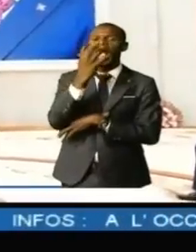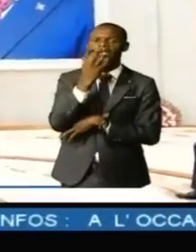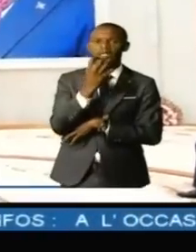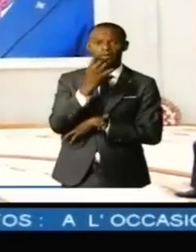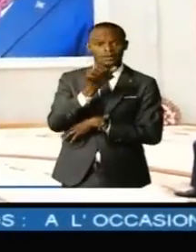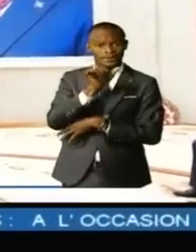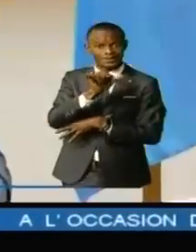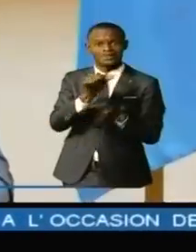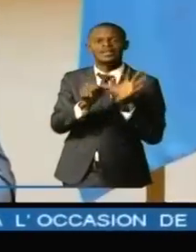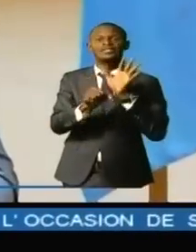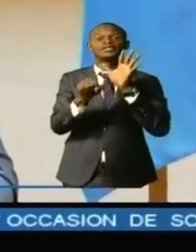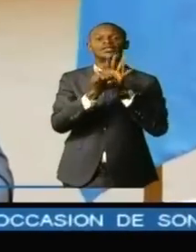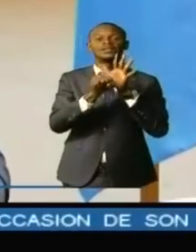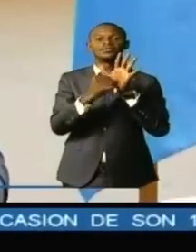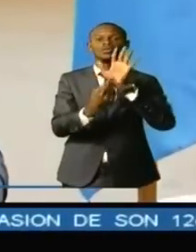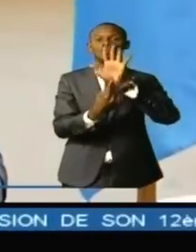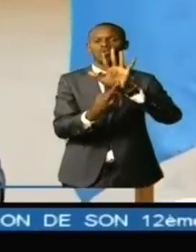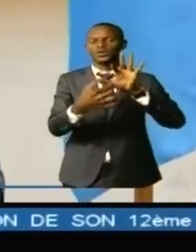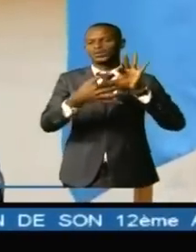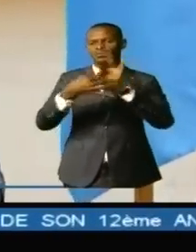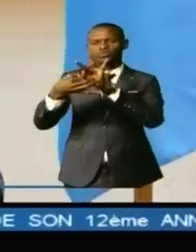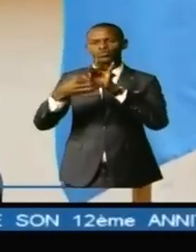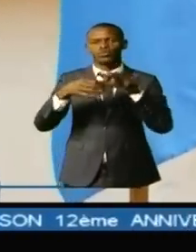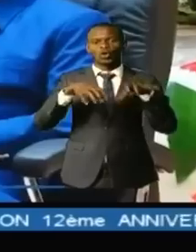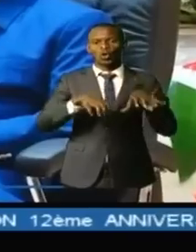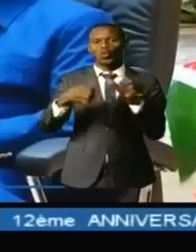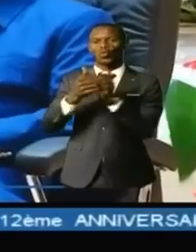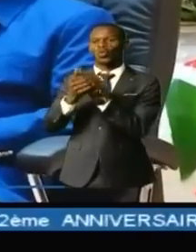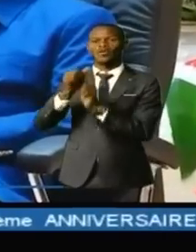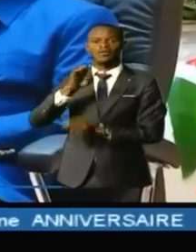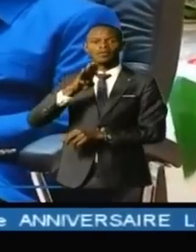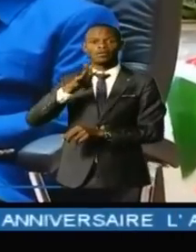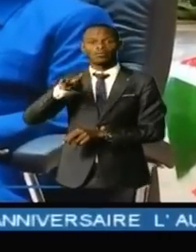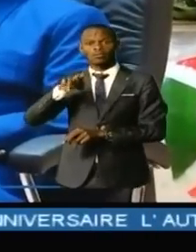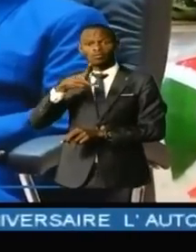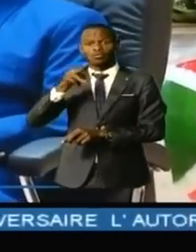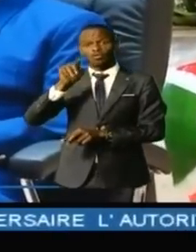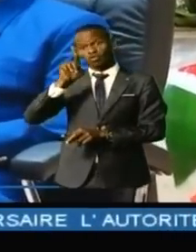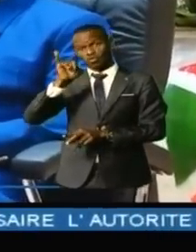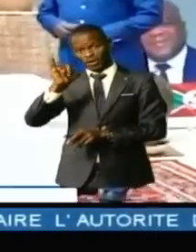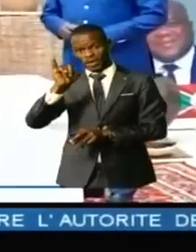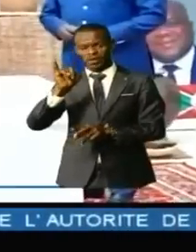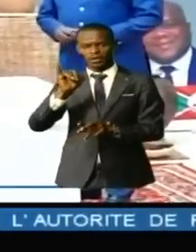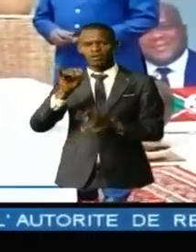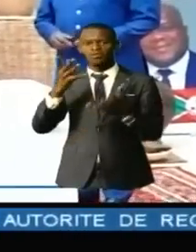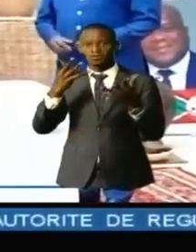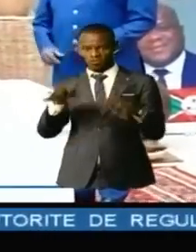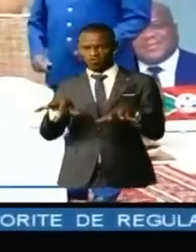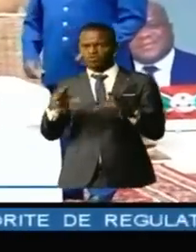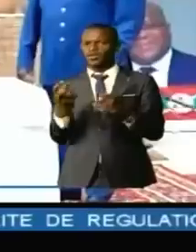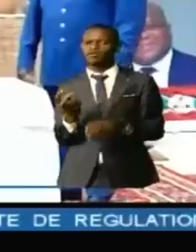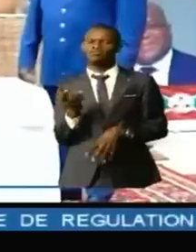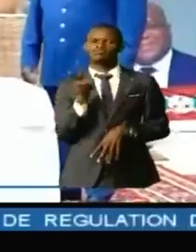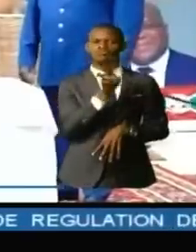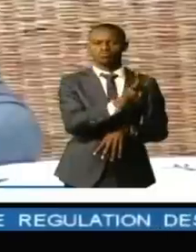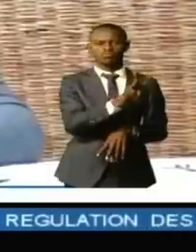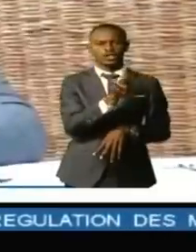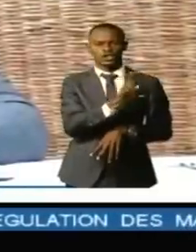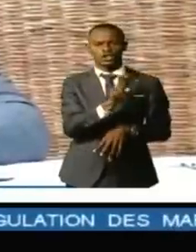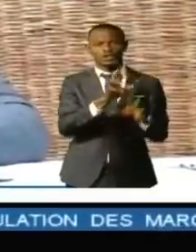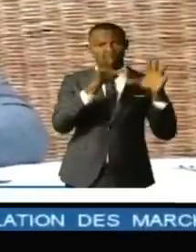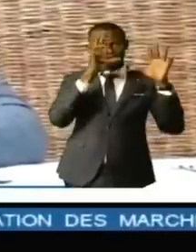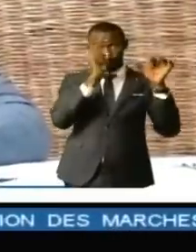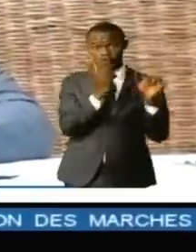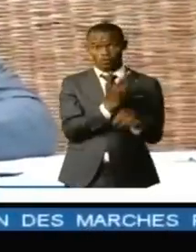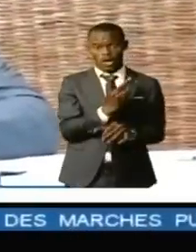s'en est suivi un tête-à-tête à huis clos des deux chefs d'État. Le président Félix-Antoine Tshisekedi Tshilombo a consigné quelques mots